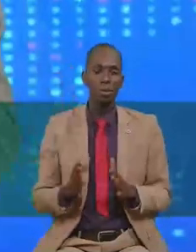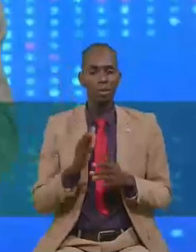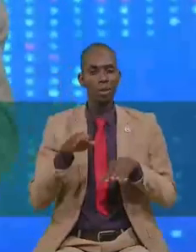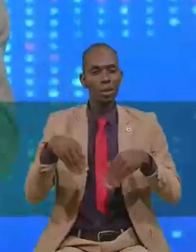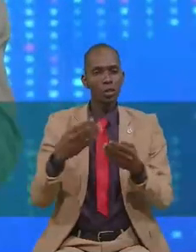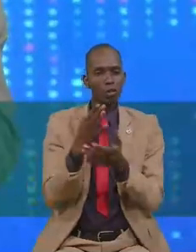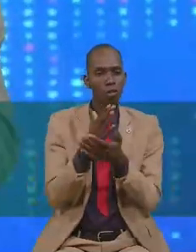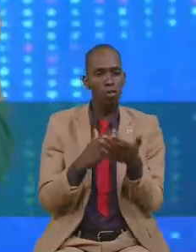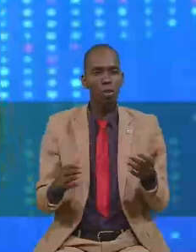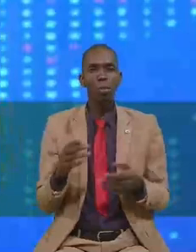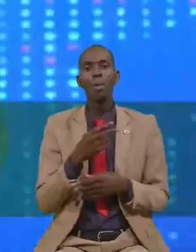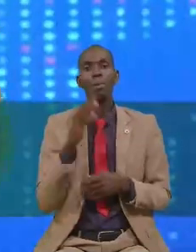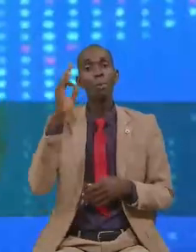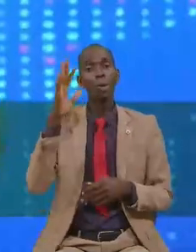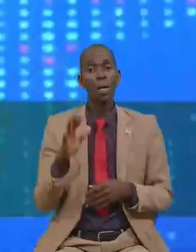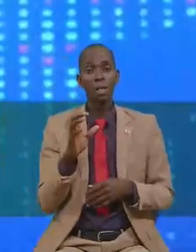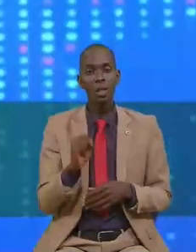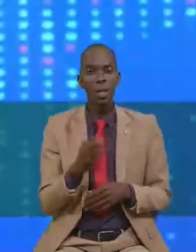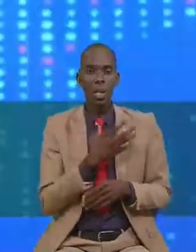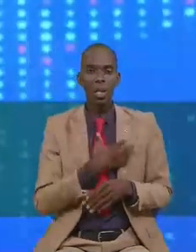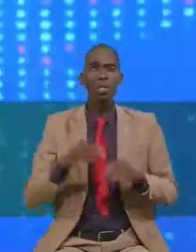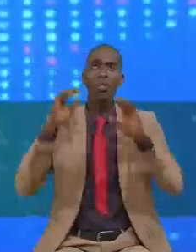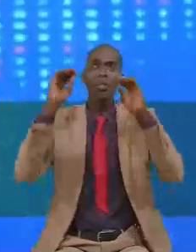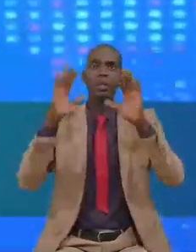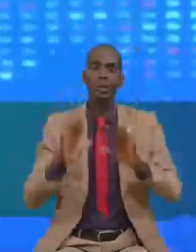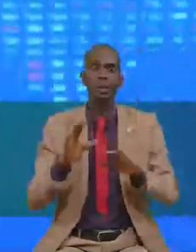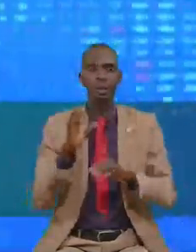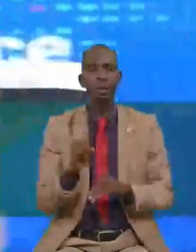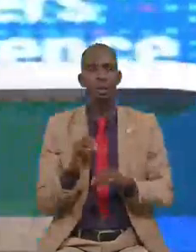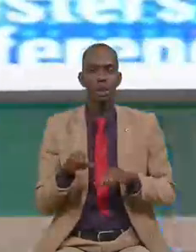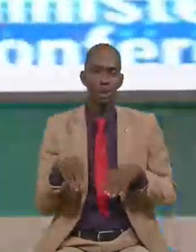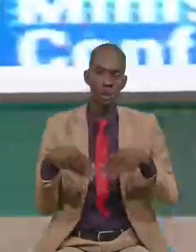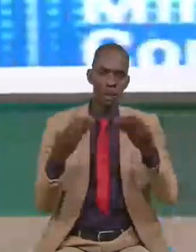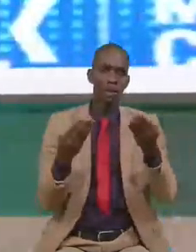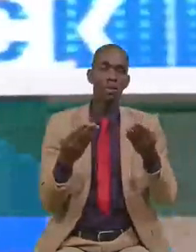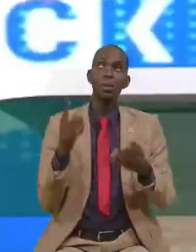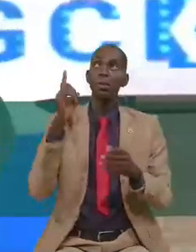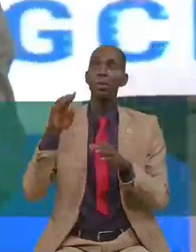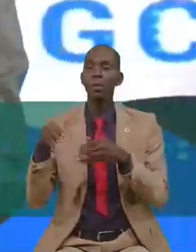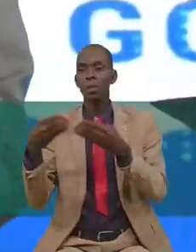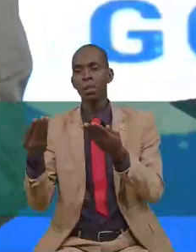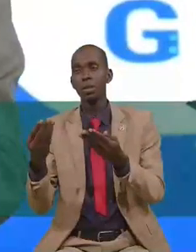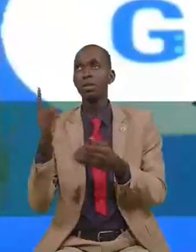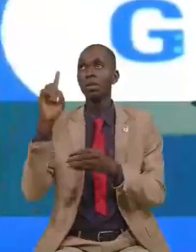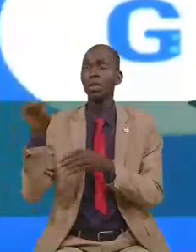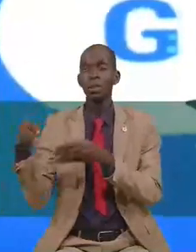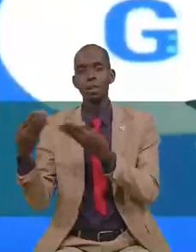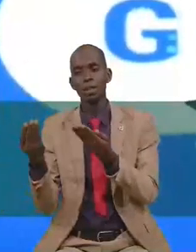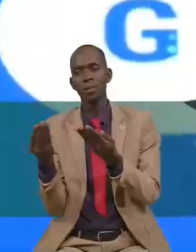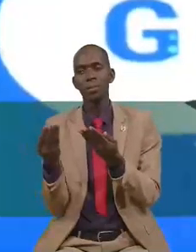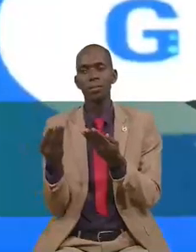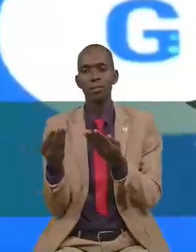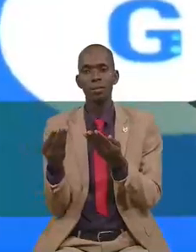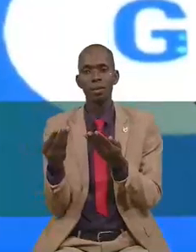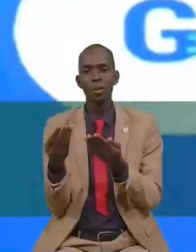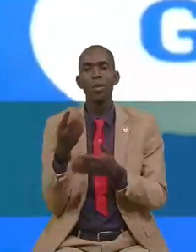Éphésiens 4, 11, D. Et il a donné les uns aux autres comme apôtres, prophètes. Il donna, il a donné, évangéliste.